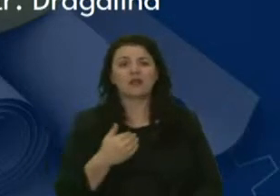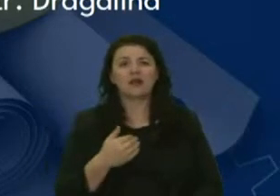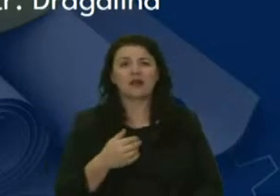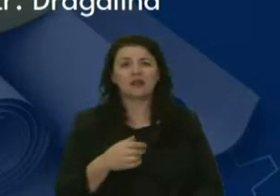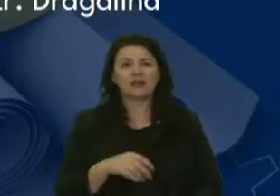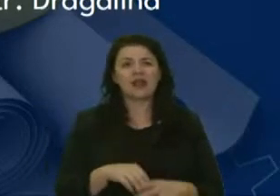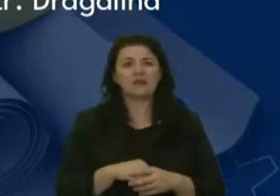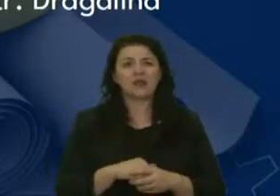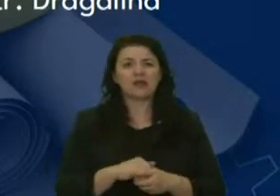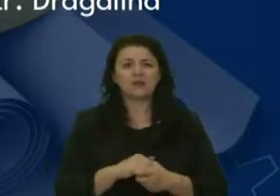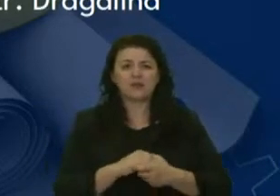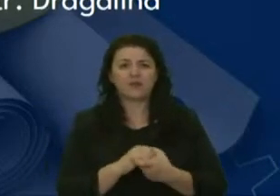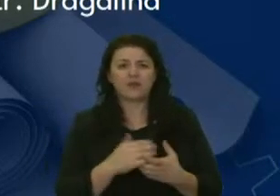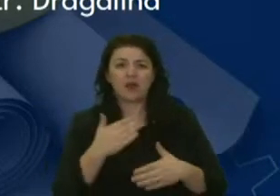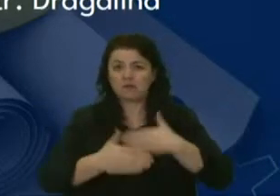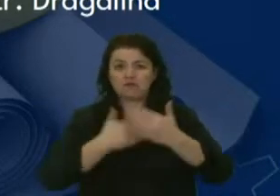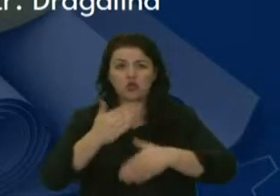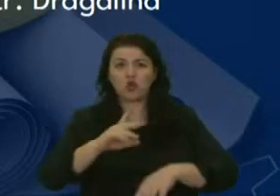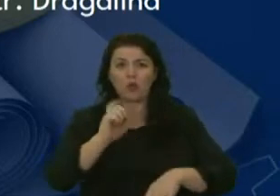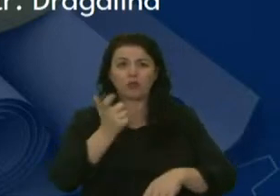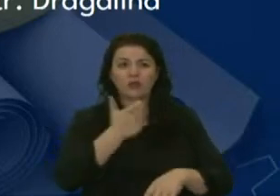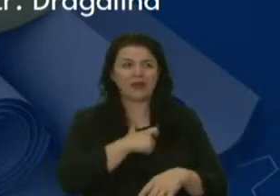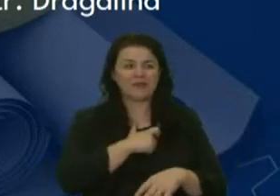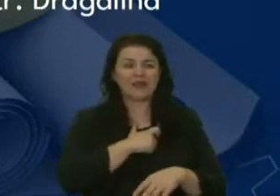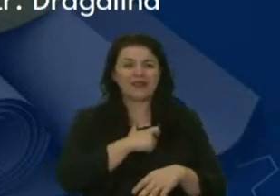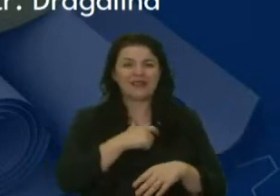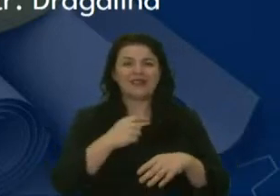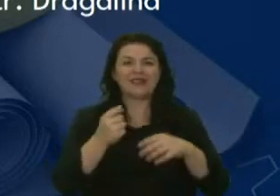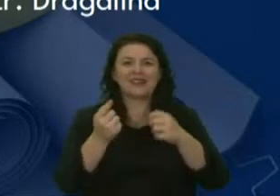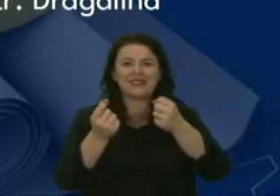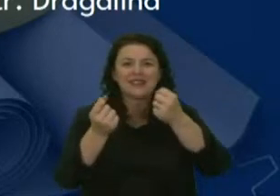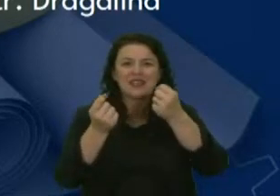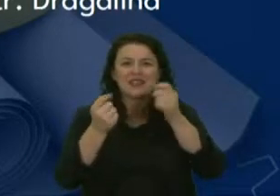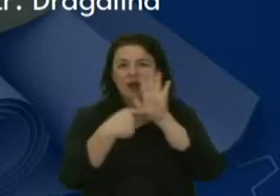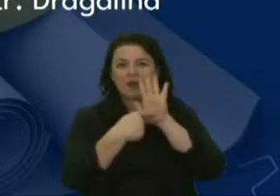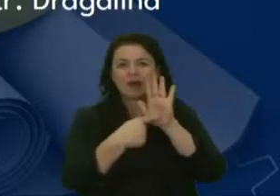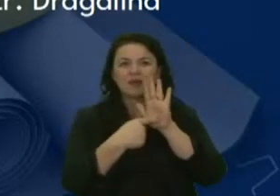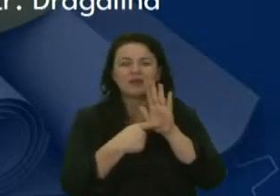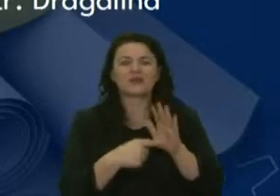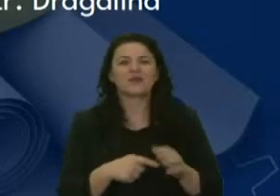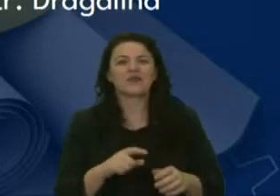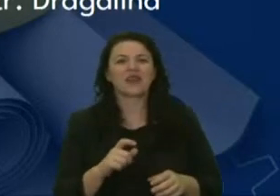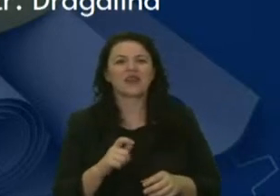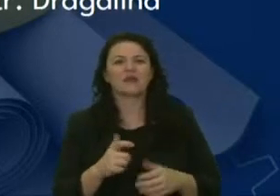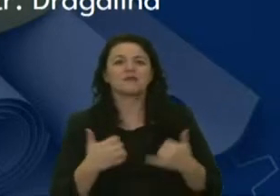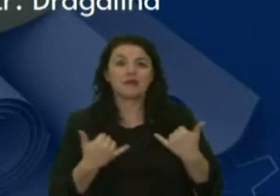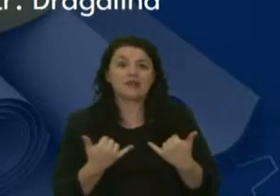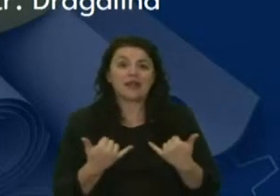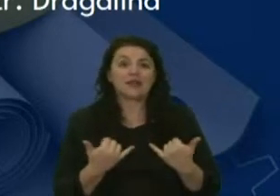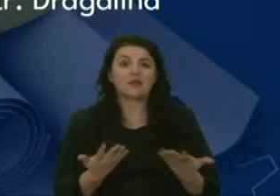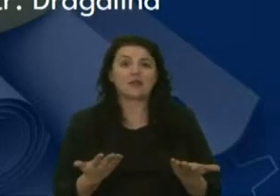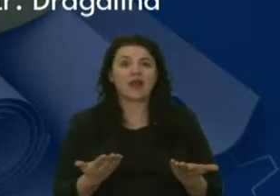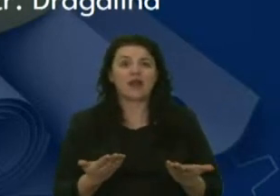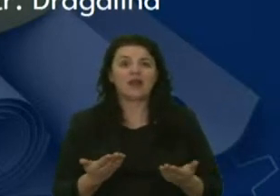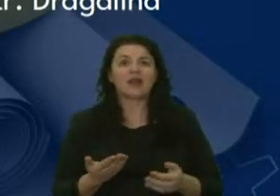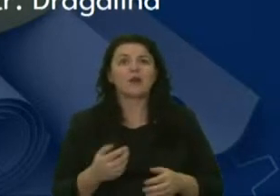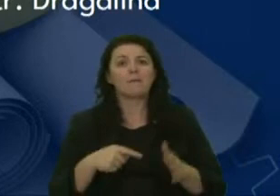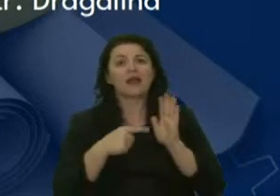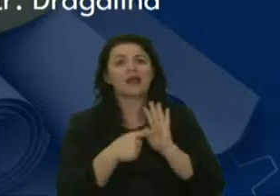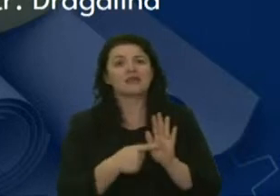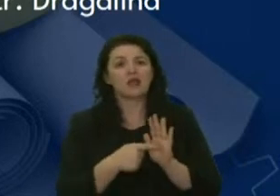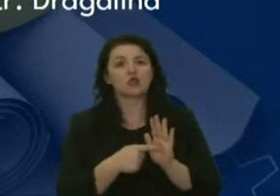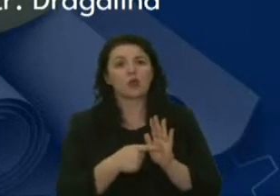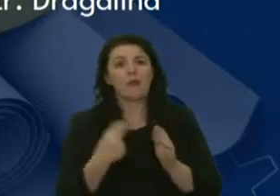om la evoluția istorică nu putem să ne întoarcem în trecut și să judecăm prezentul cu ochii să judecăm trecutul cu ochii prezentului putem doar să ne facem prezentul mai